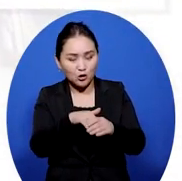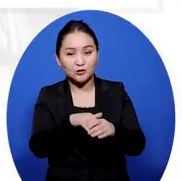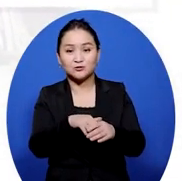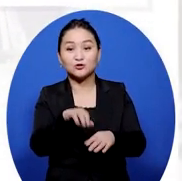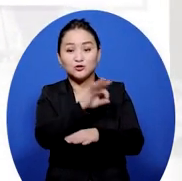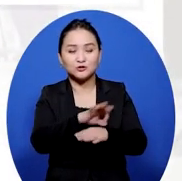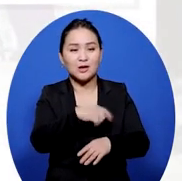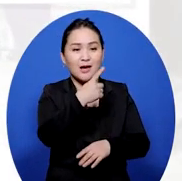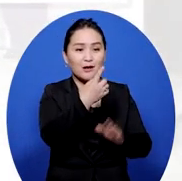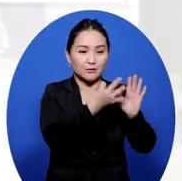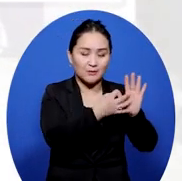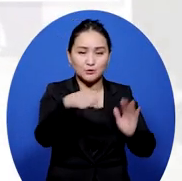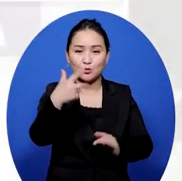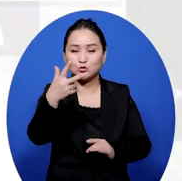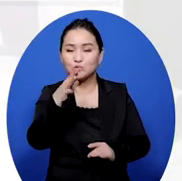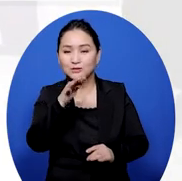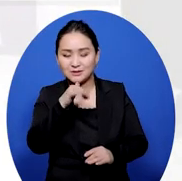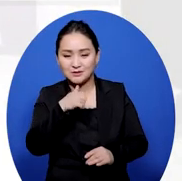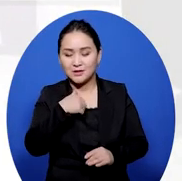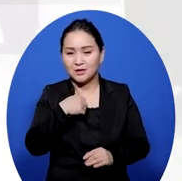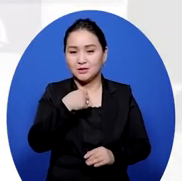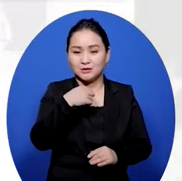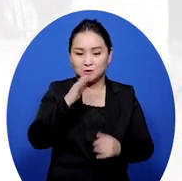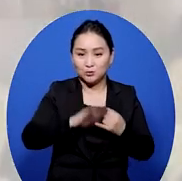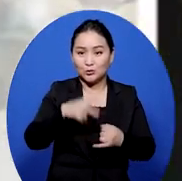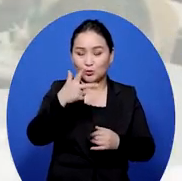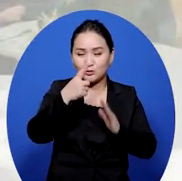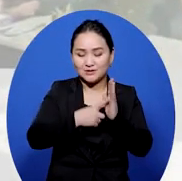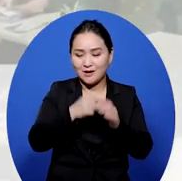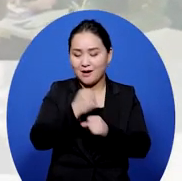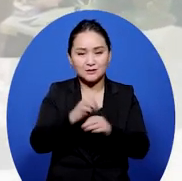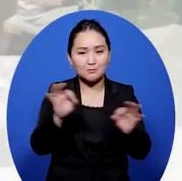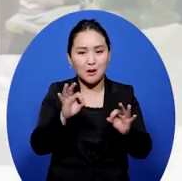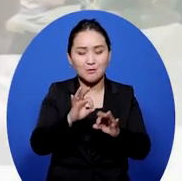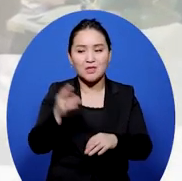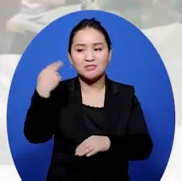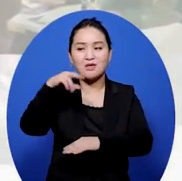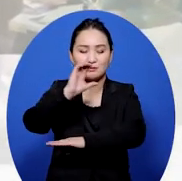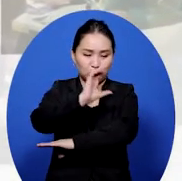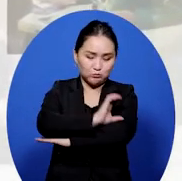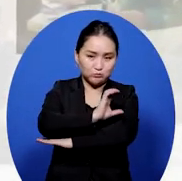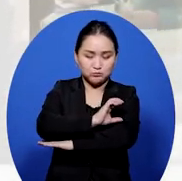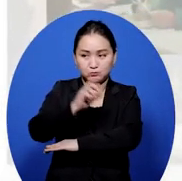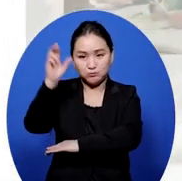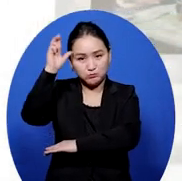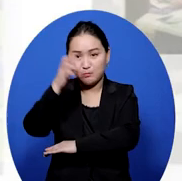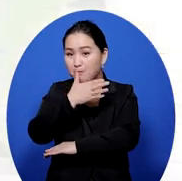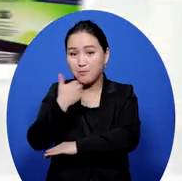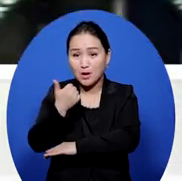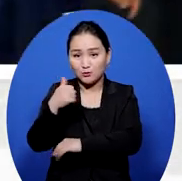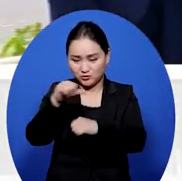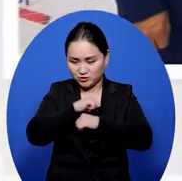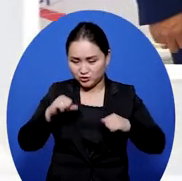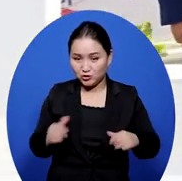юм. Уг төсөлд 18-34 насны сүүлийн 3 сар ажил хөдөлмөр эрхлээгүй, ихтэд сургууль, мэрэгжлийн боловсролын байгууллагад